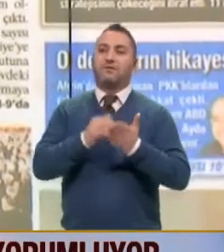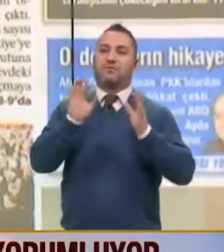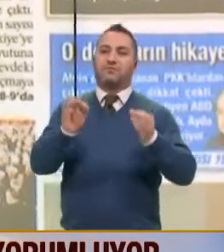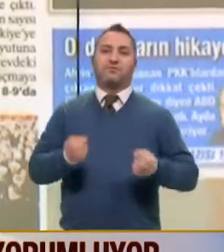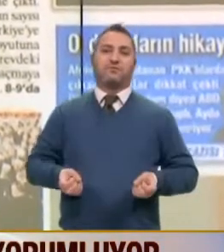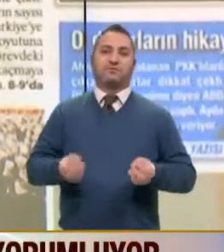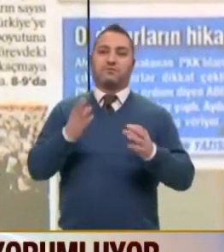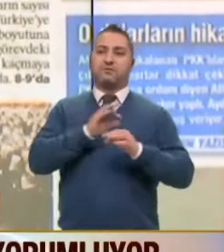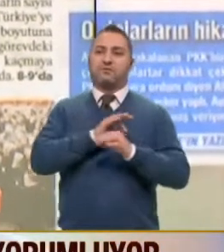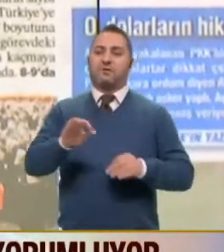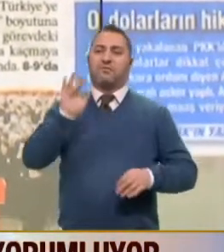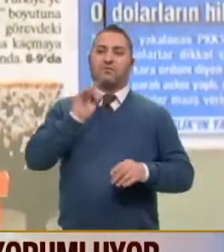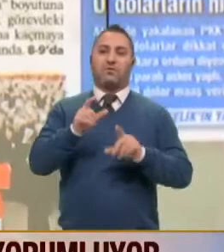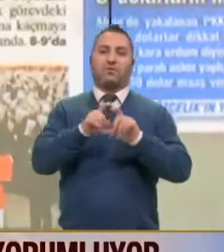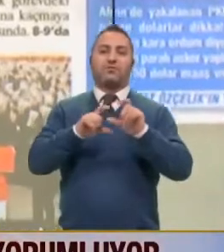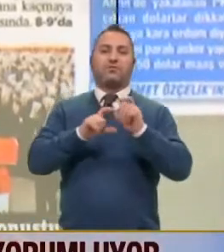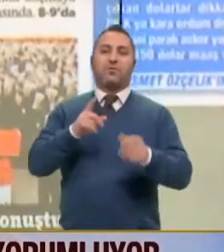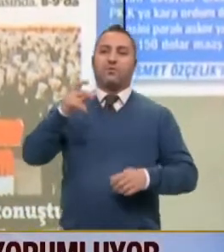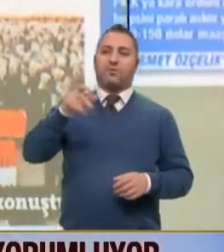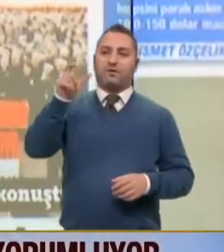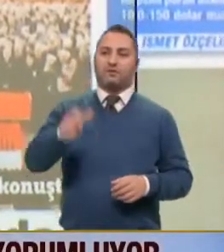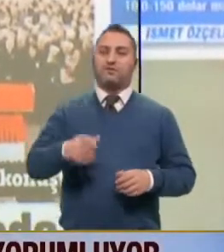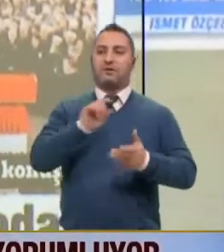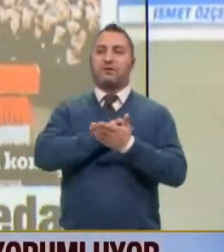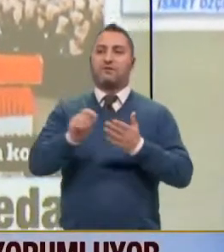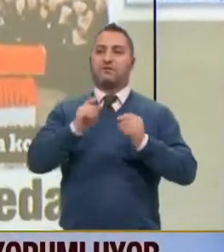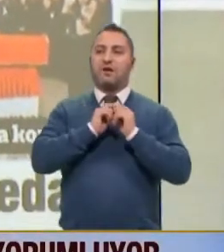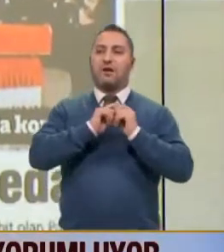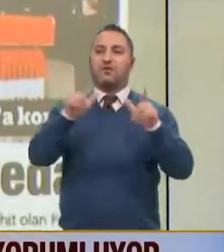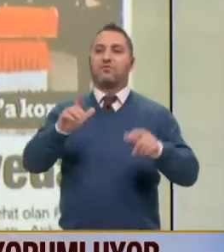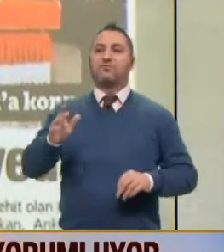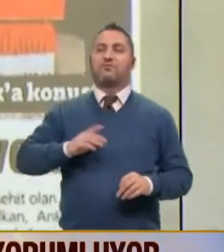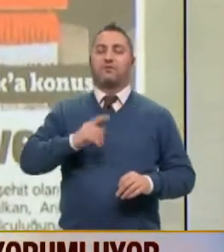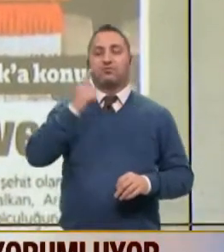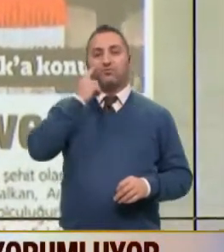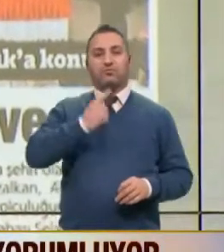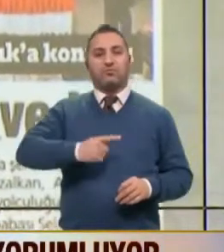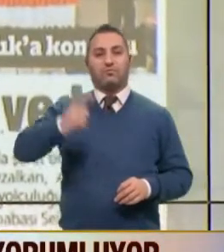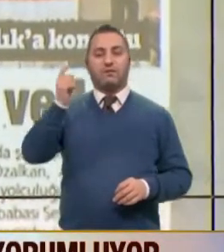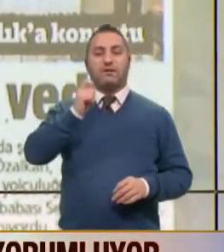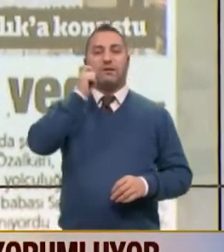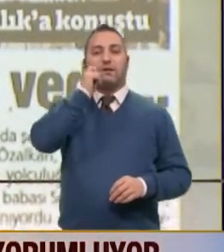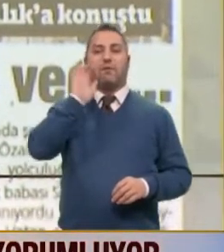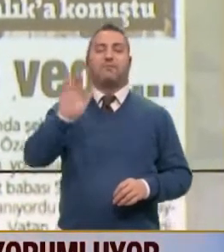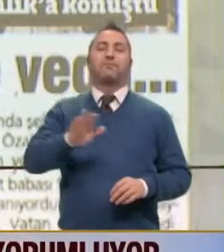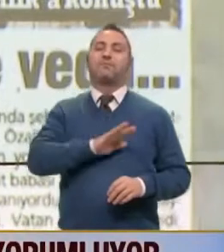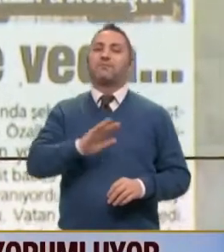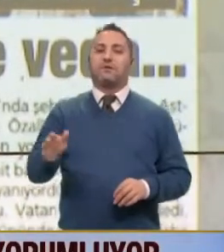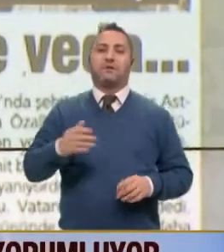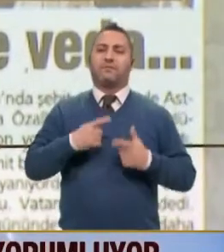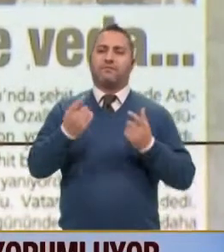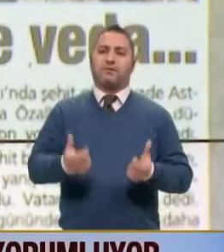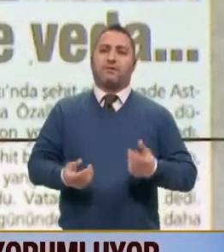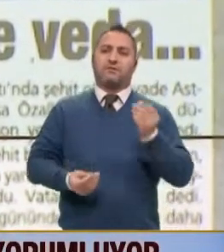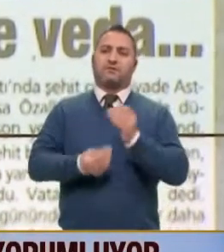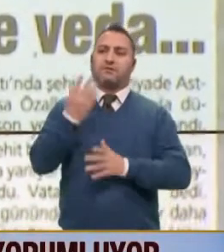ortada Doğu Perinçek'in yazısının anonsu var. Cumhurbaşkanı imam değildir. Bu nereden çıktı